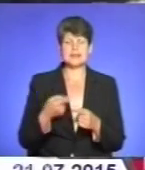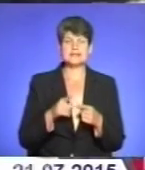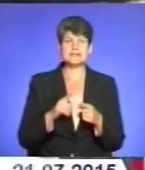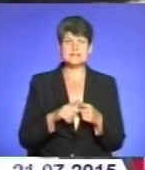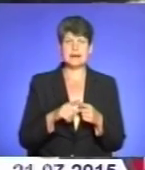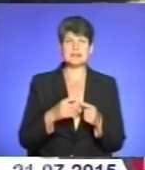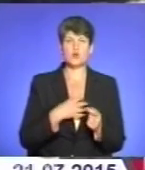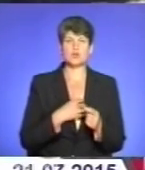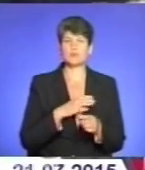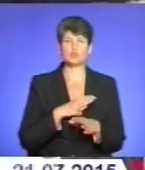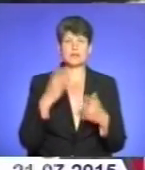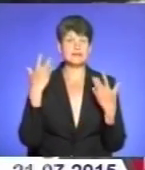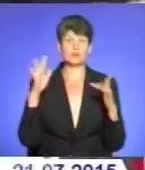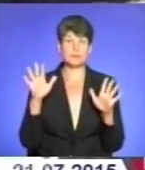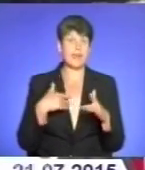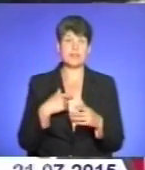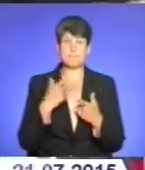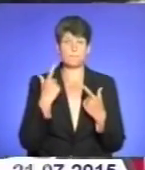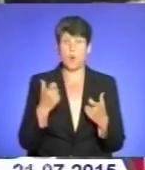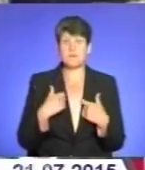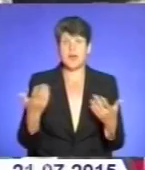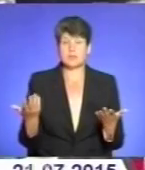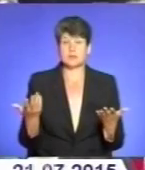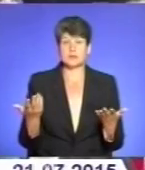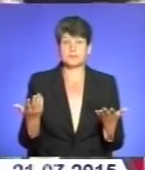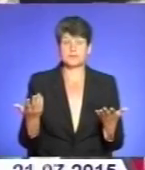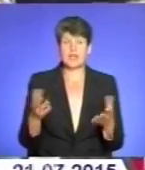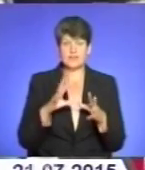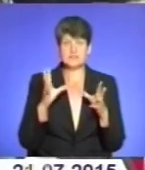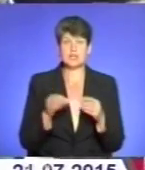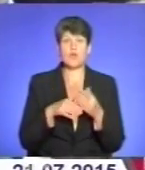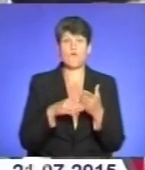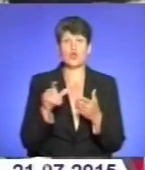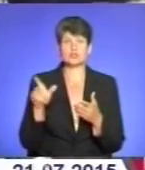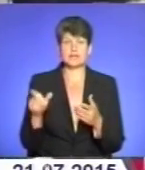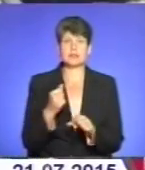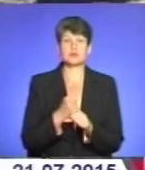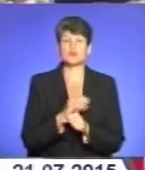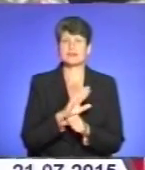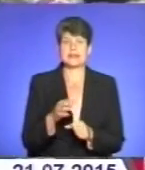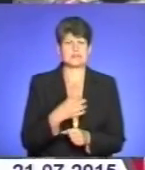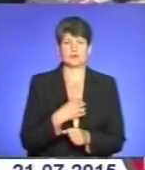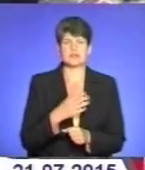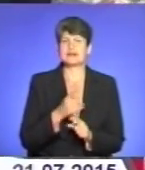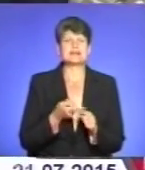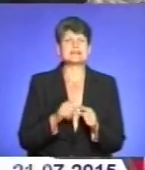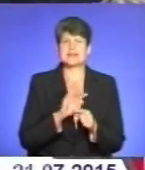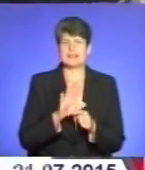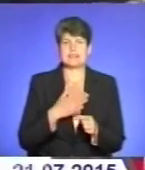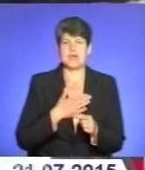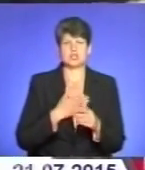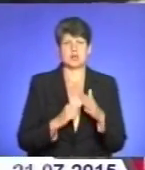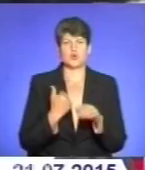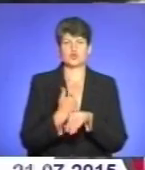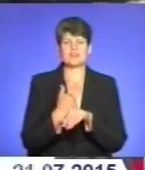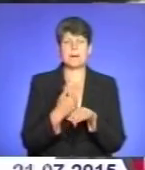що мене не попередили. І взагалі волонтери працюють не за нагороди, це не наша основна мета.